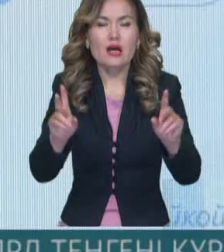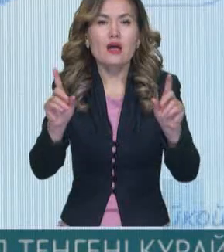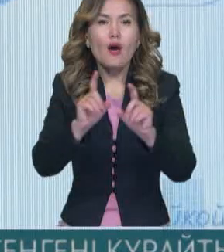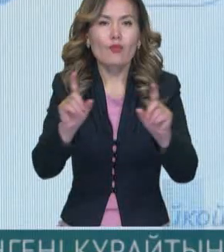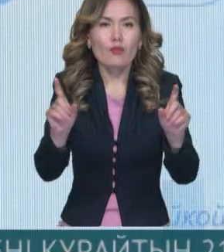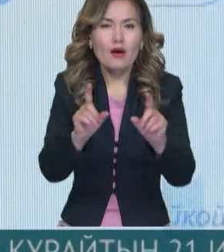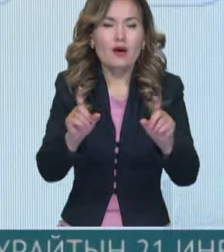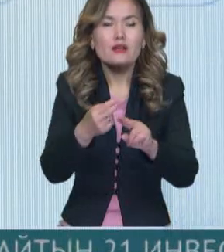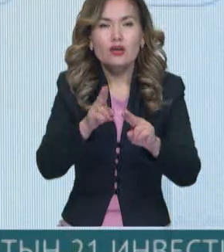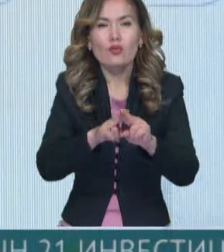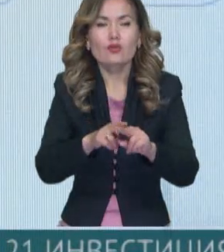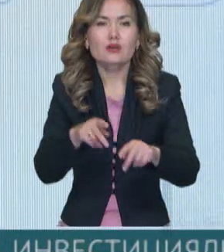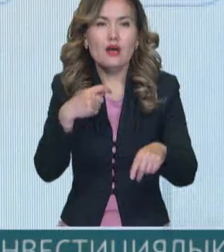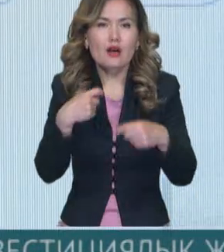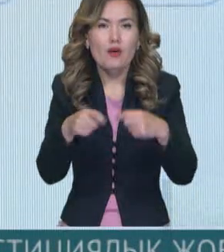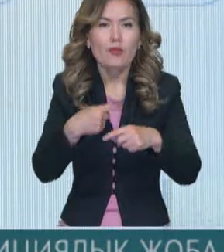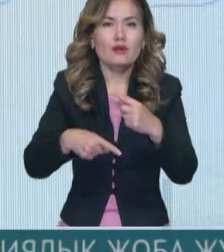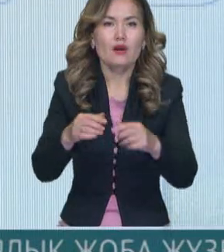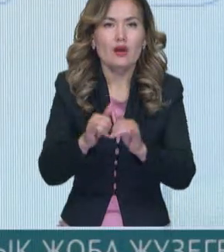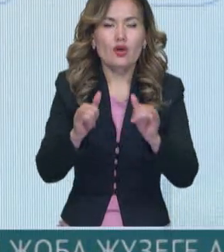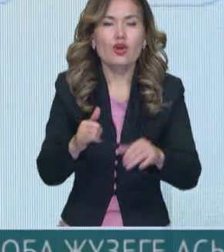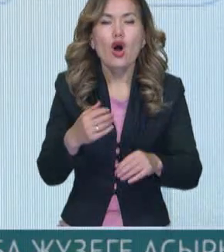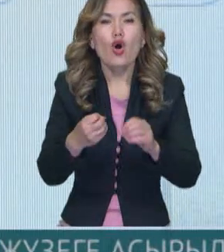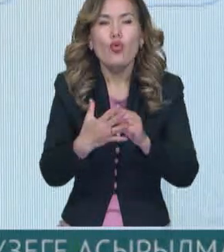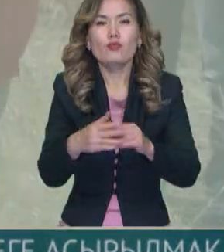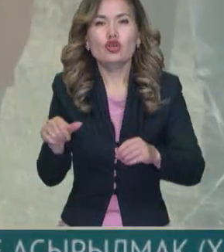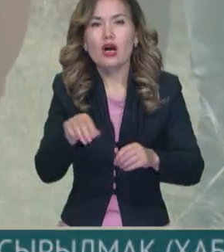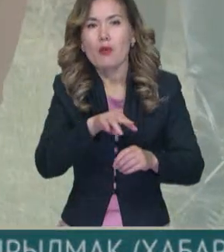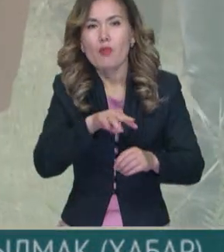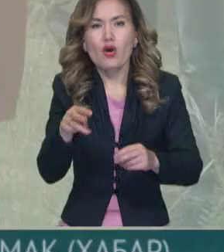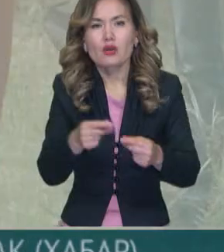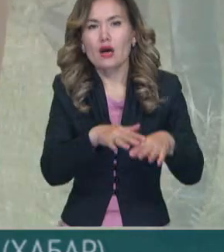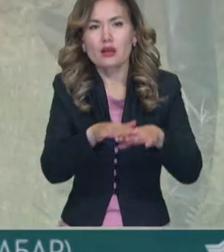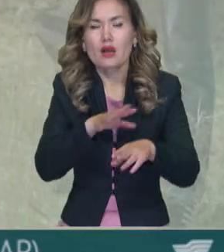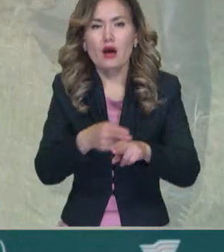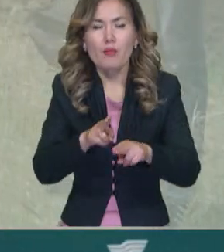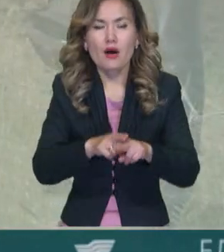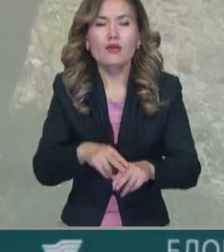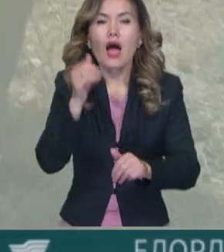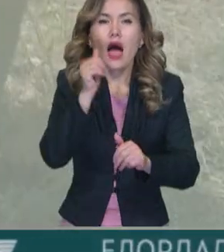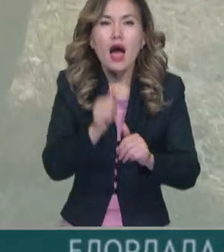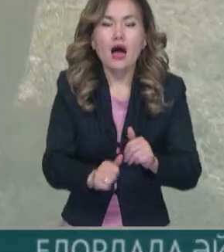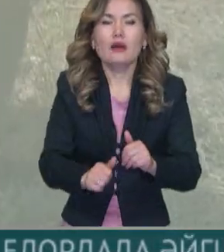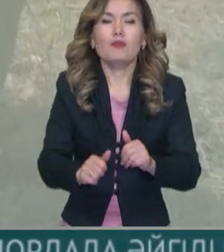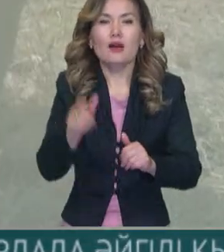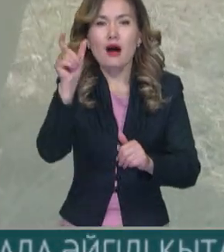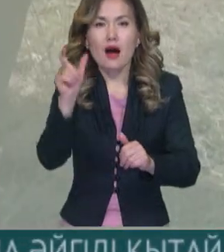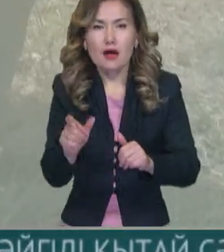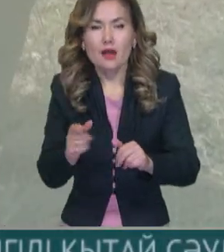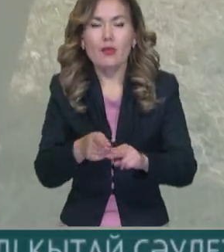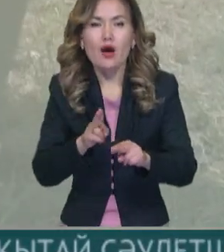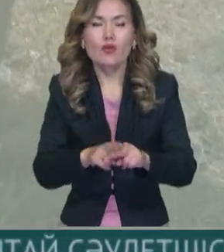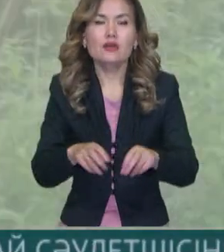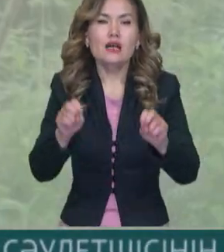Бұл жобаларға жергілікті бюджеттен 15,5 миллион теңге бөлініп отыр. Электронды көмекшілер қонақтарға демалыс түрін орнын алдын